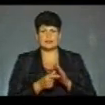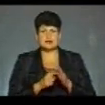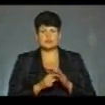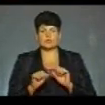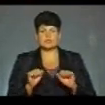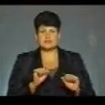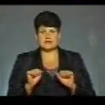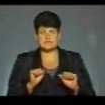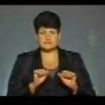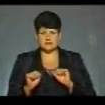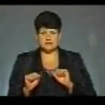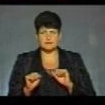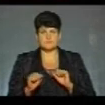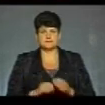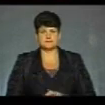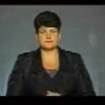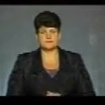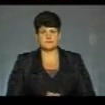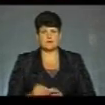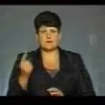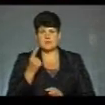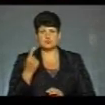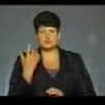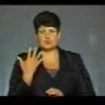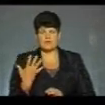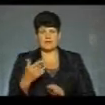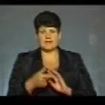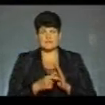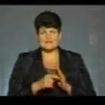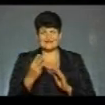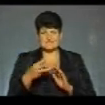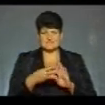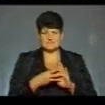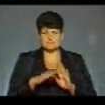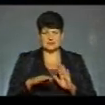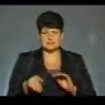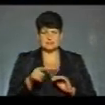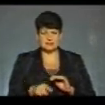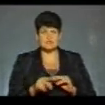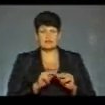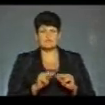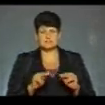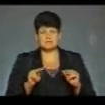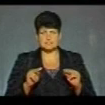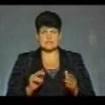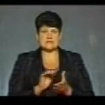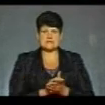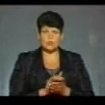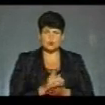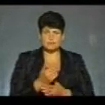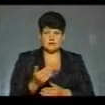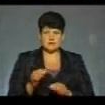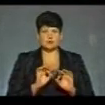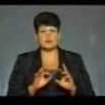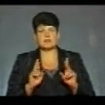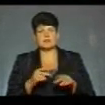директор цього закладу Руслана Петрокушин. У першому В-класі 38 учнів. Їхня вчителька Світлана Цибульська знайомить їх та розповідає, як